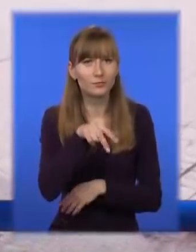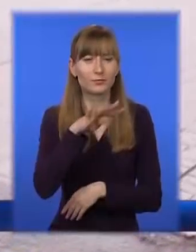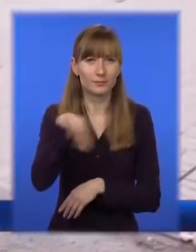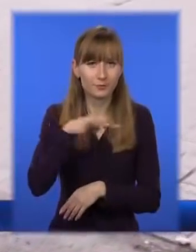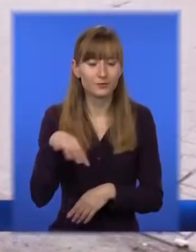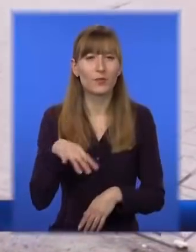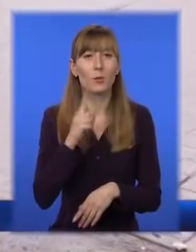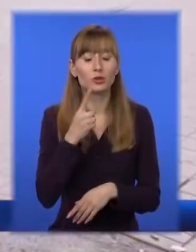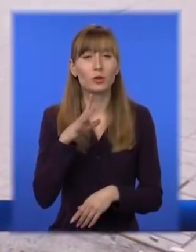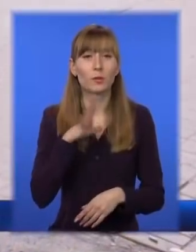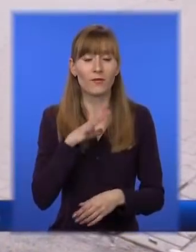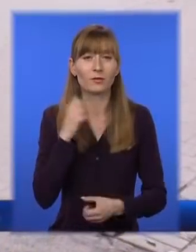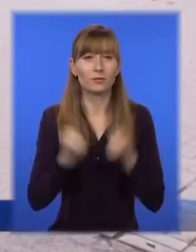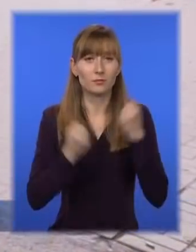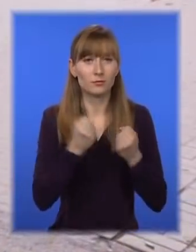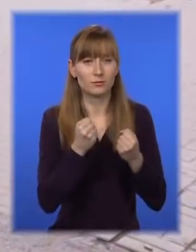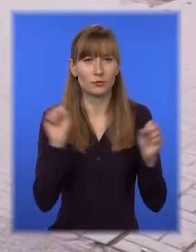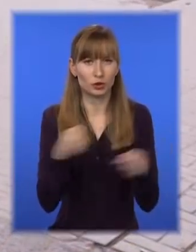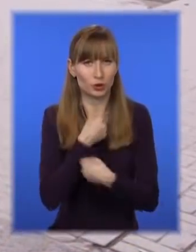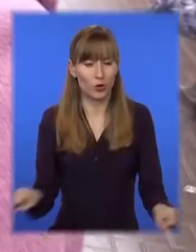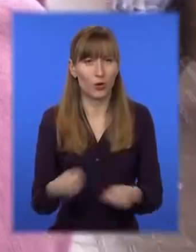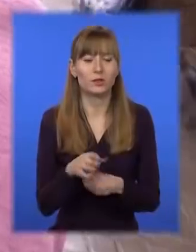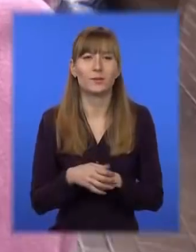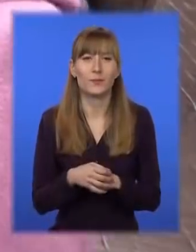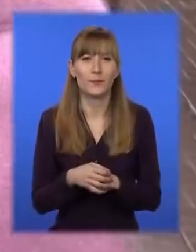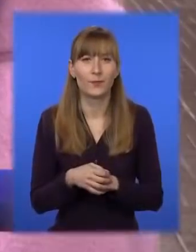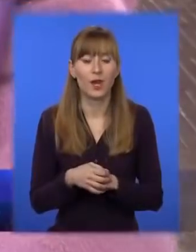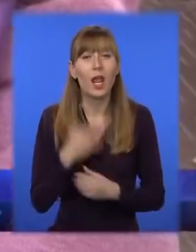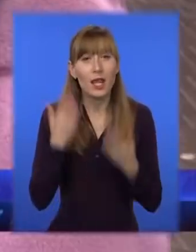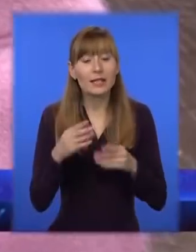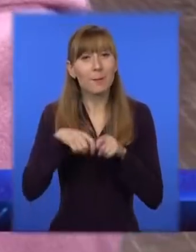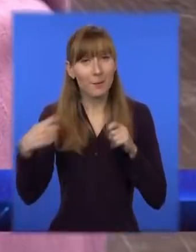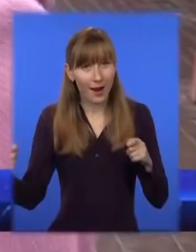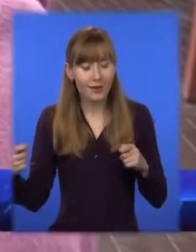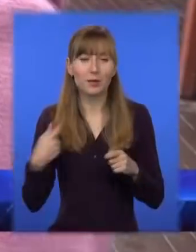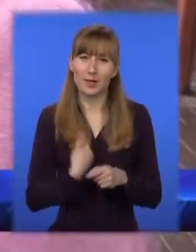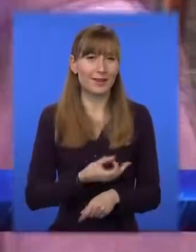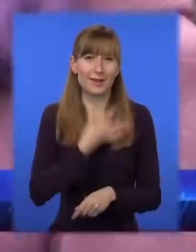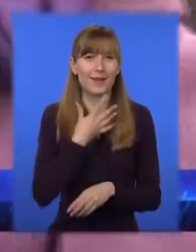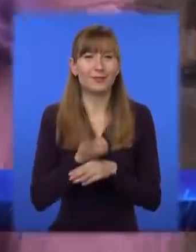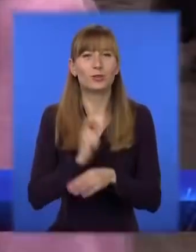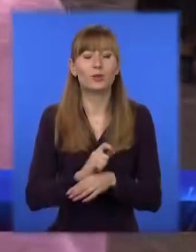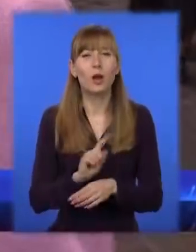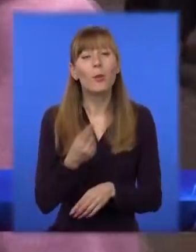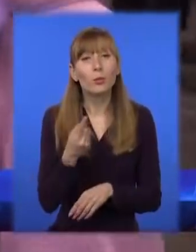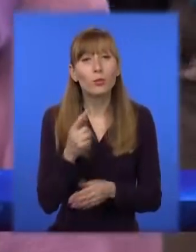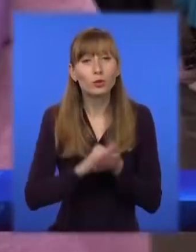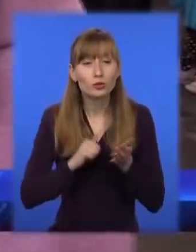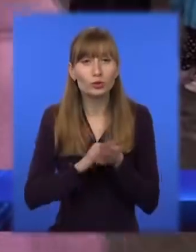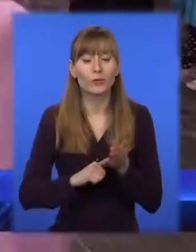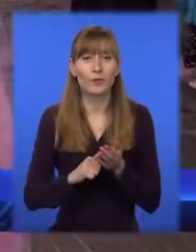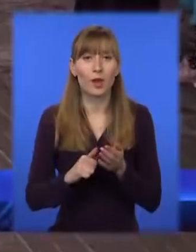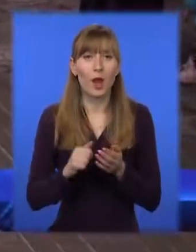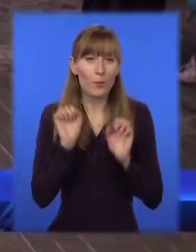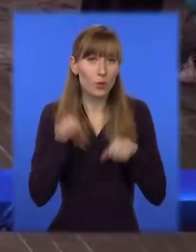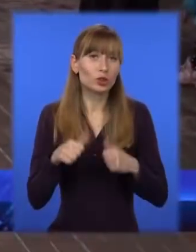на яких нерідко деякі водії літають як на віжені. Звісно, якщо будуть медленно їхати, мені дуже подобається. А чим? Ну,